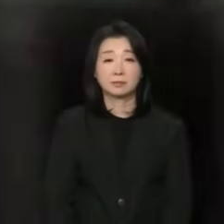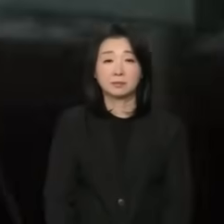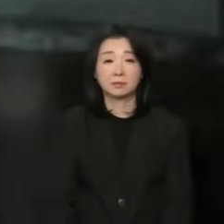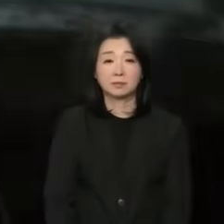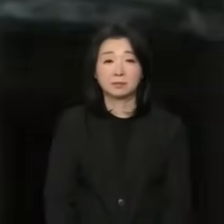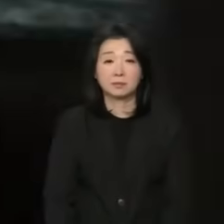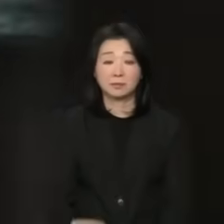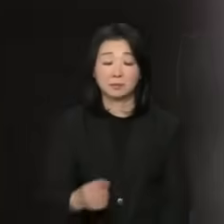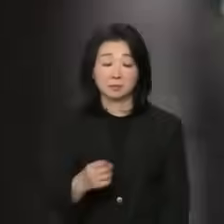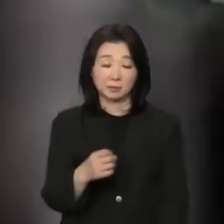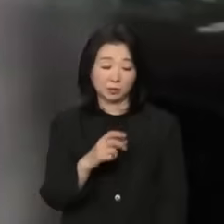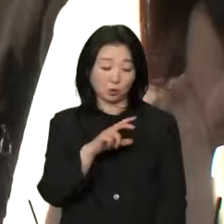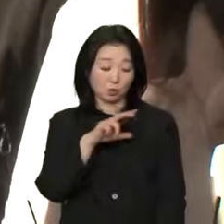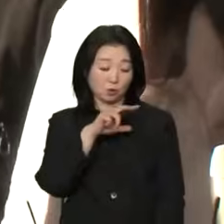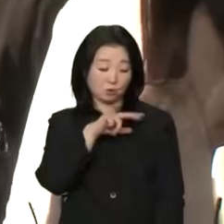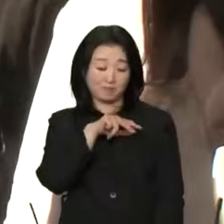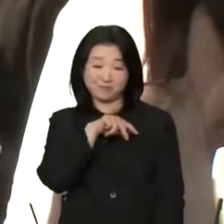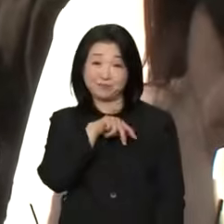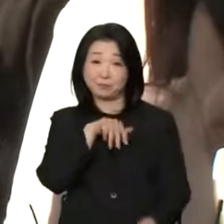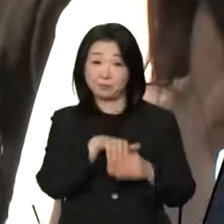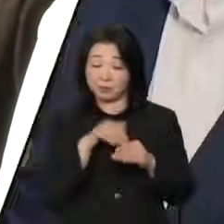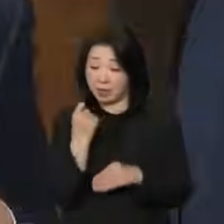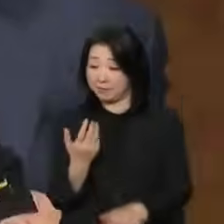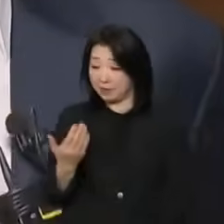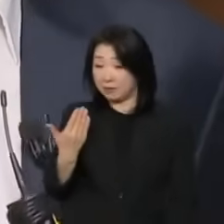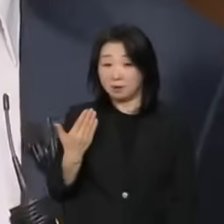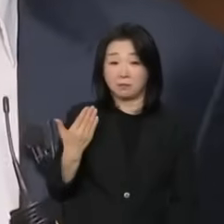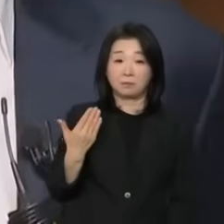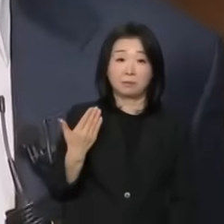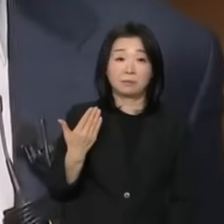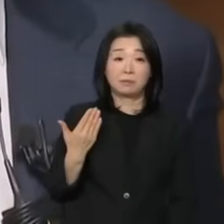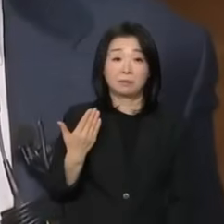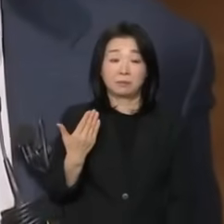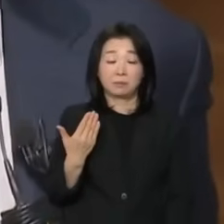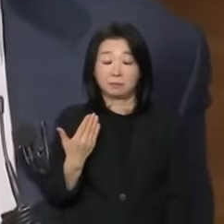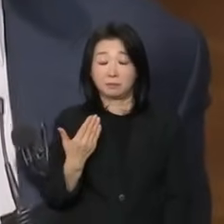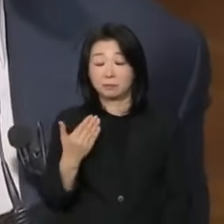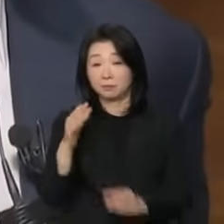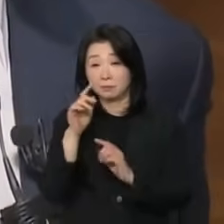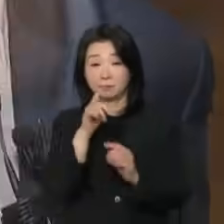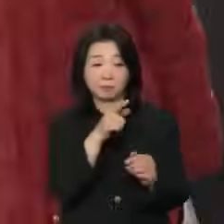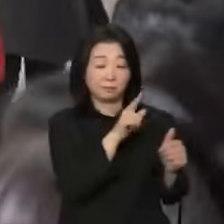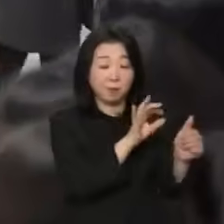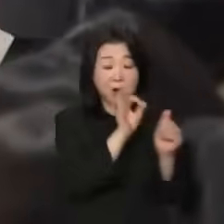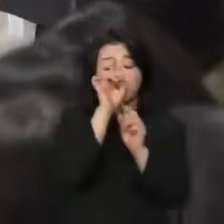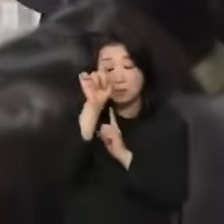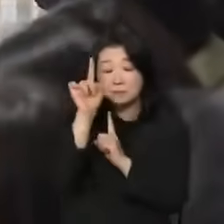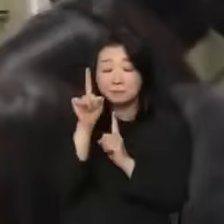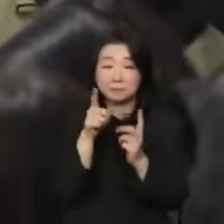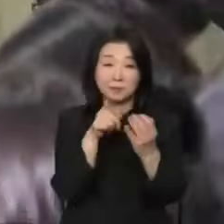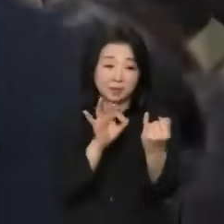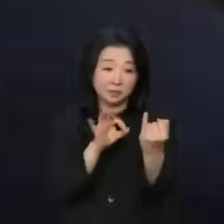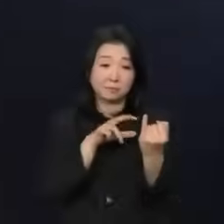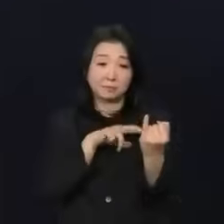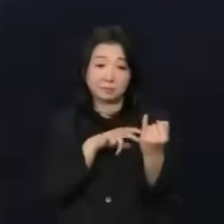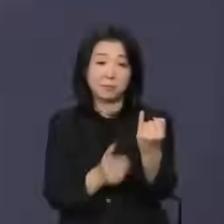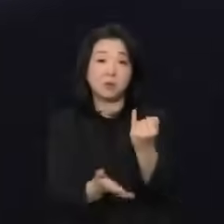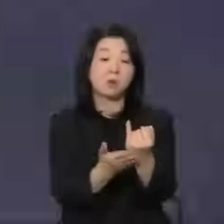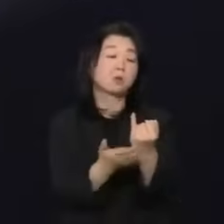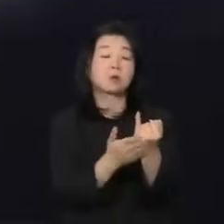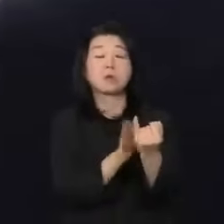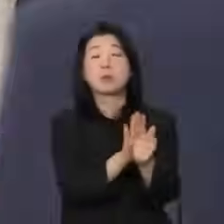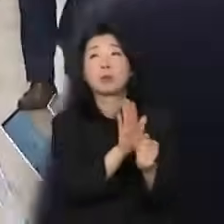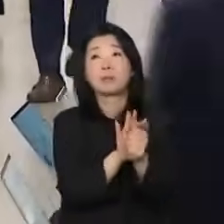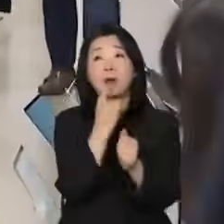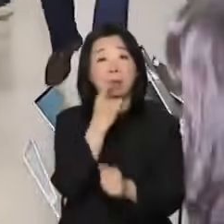재보궐선거 한 달 전인 2022년 4월 명태균 씨는 이준석 의원에게 김영선 전 의원 공천을 돕겠다는